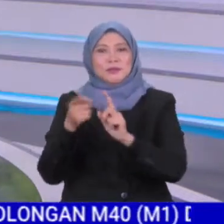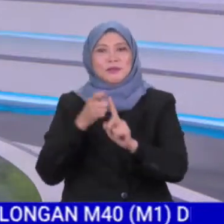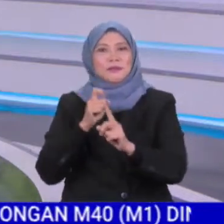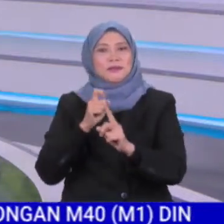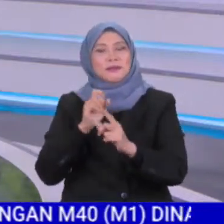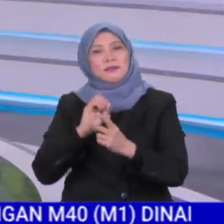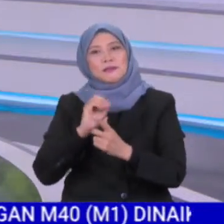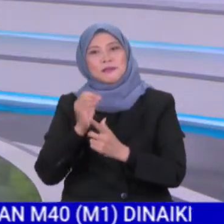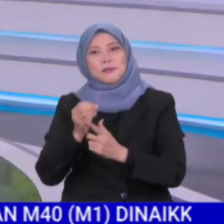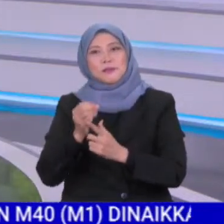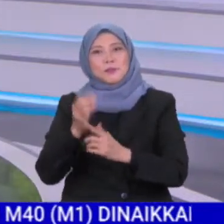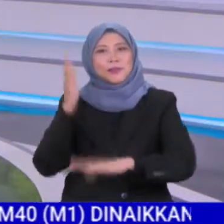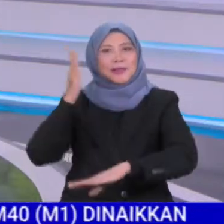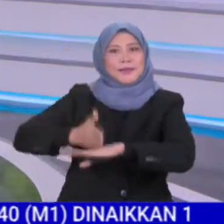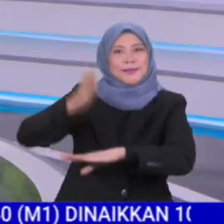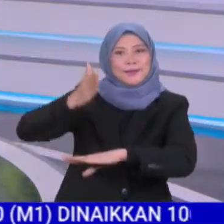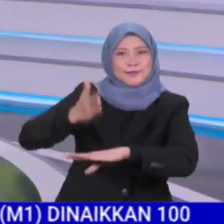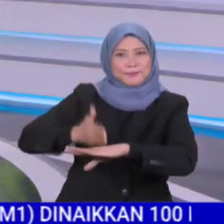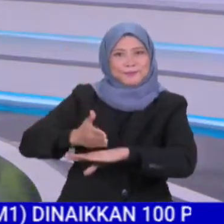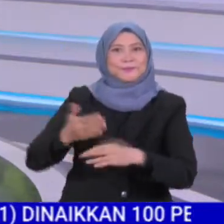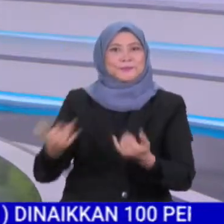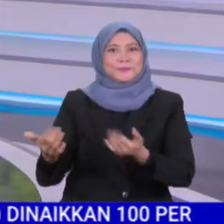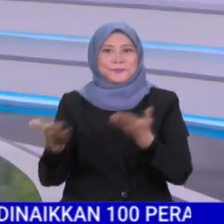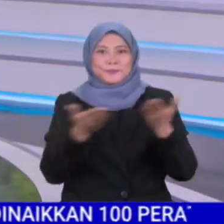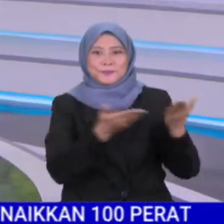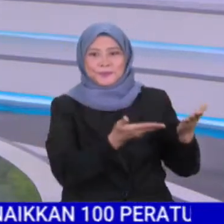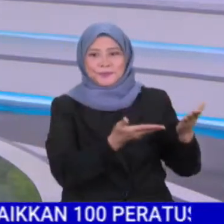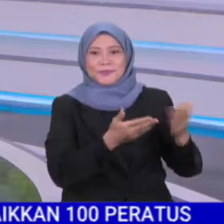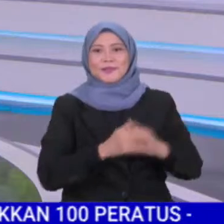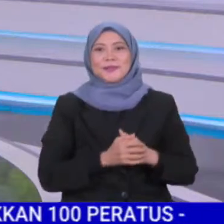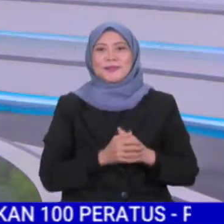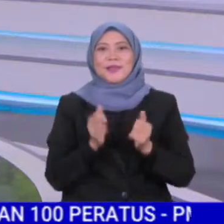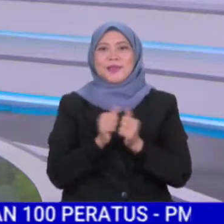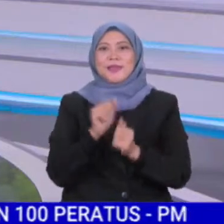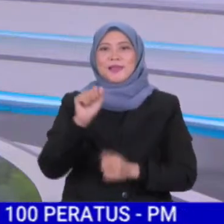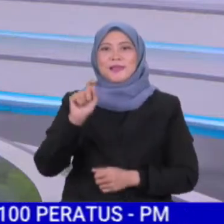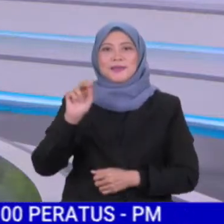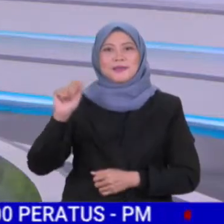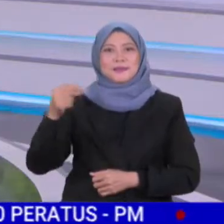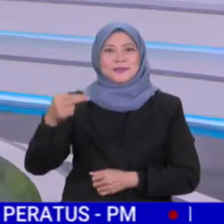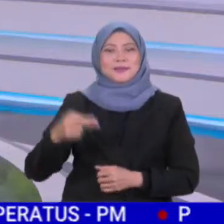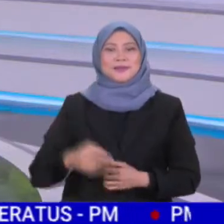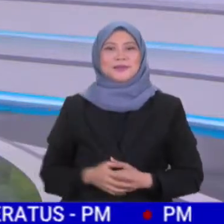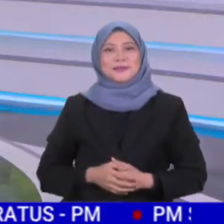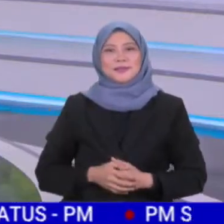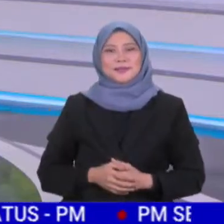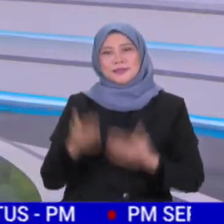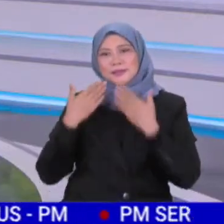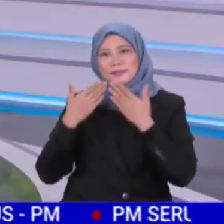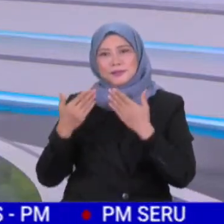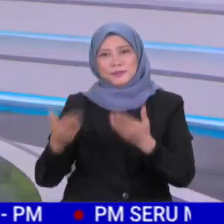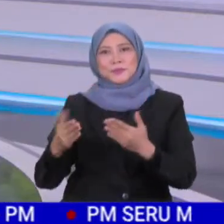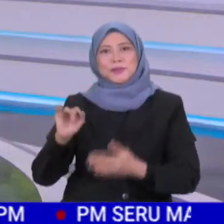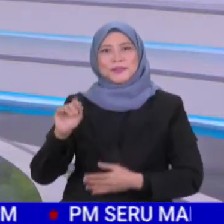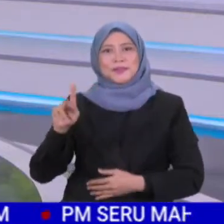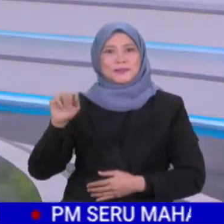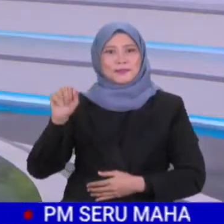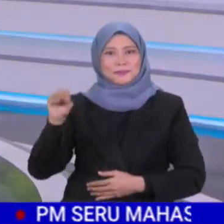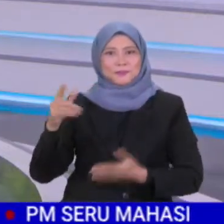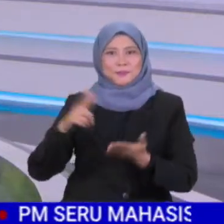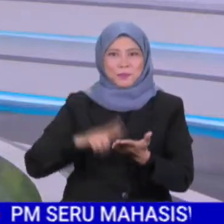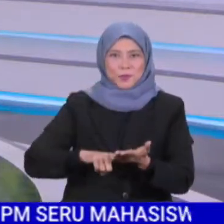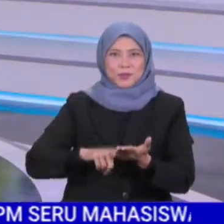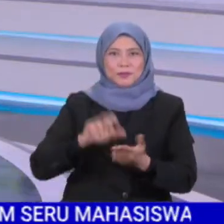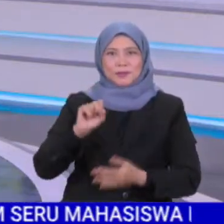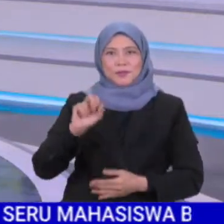acara acara karate ini. Kembali ke Angkasa Puri bersama Atikah Naim, silakan. Baik, terima kasih Ikram untuk